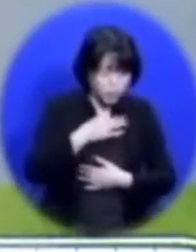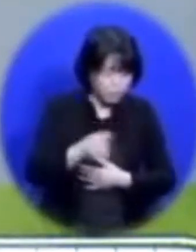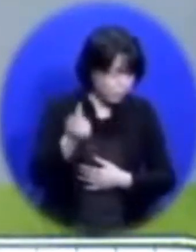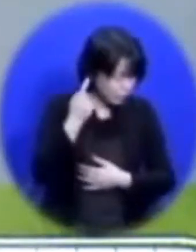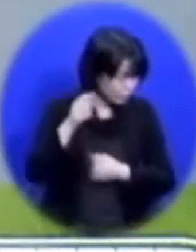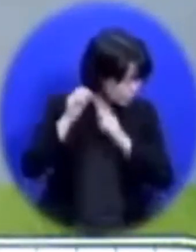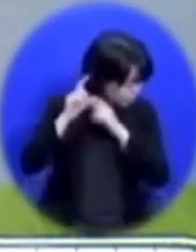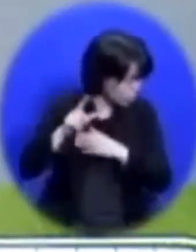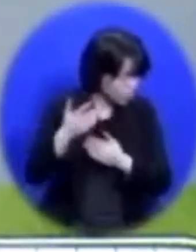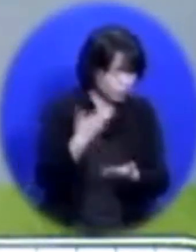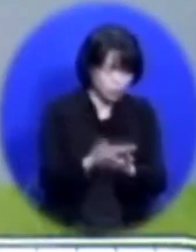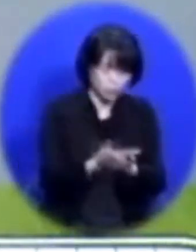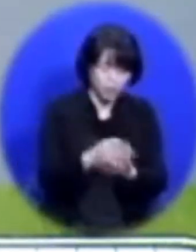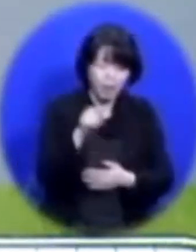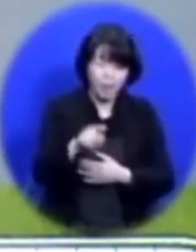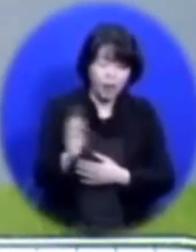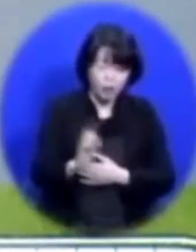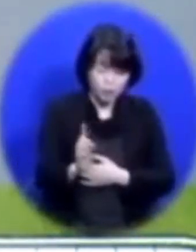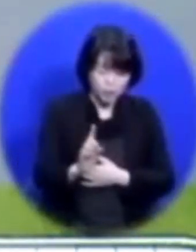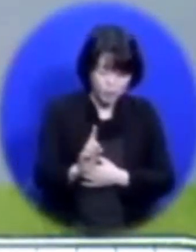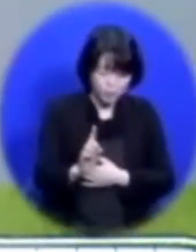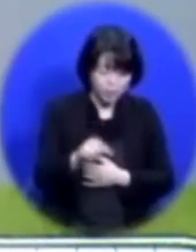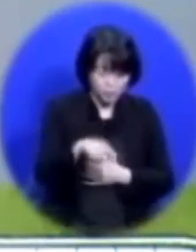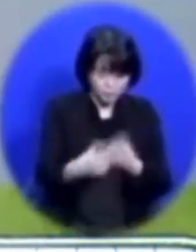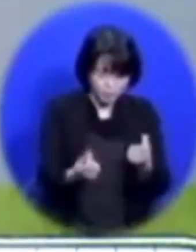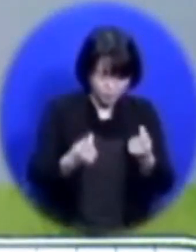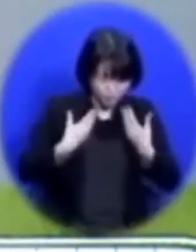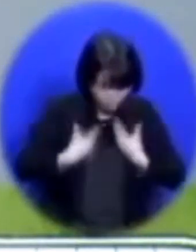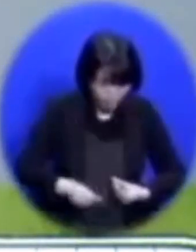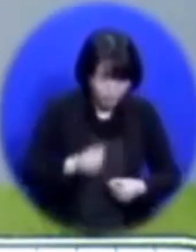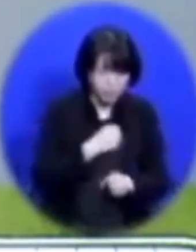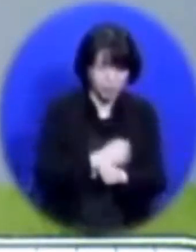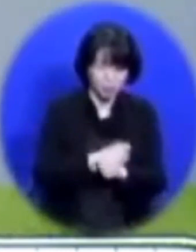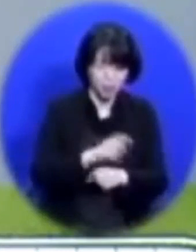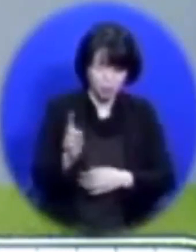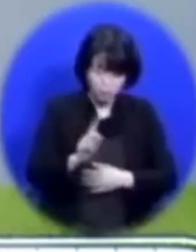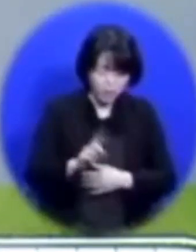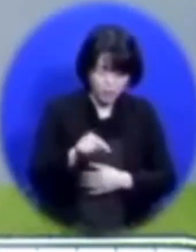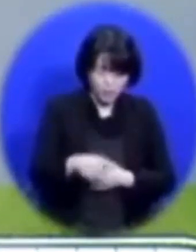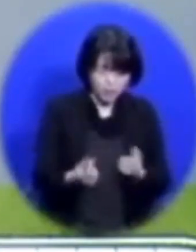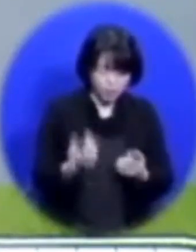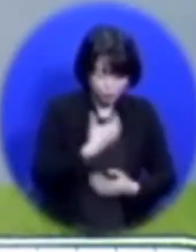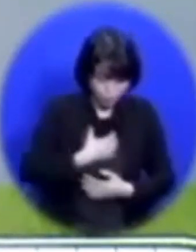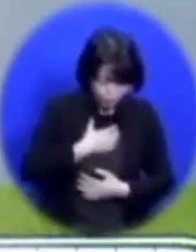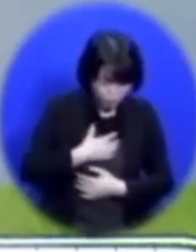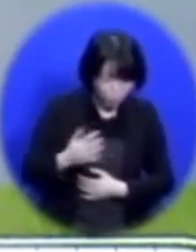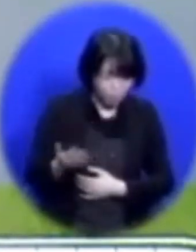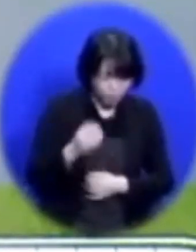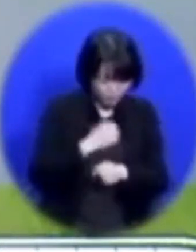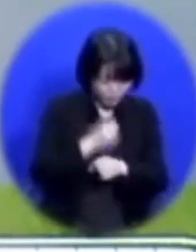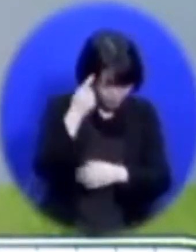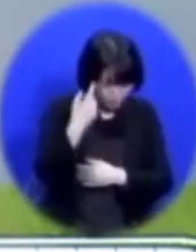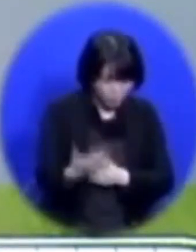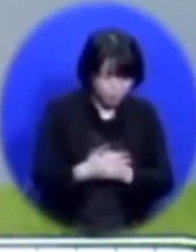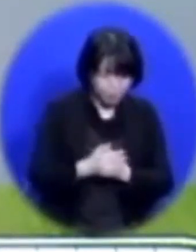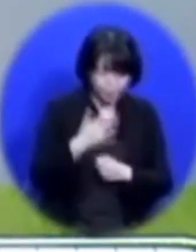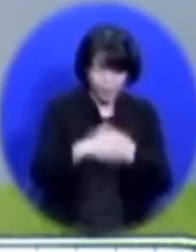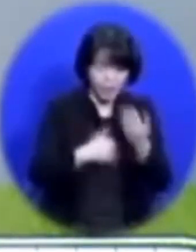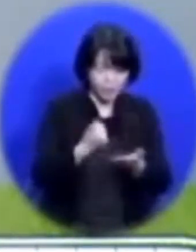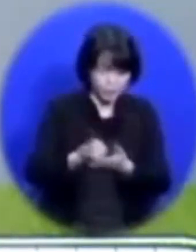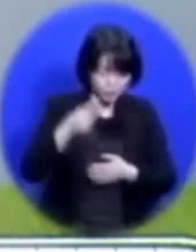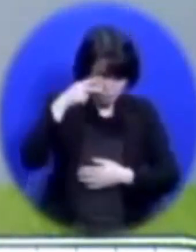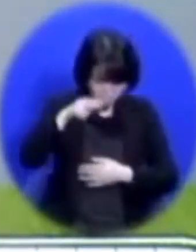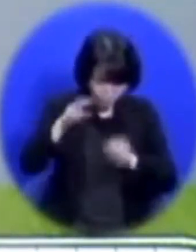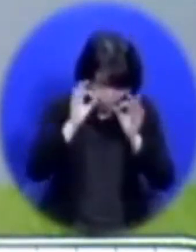듣게하소서. 왜그렇게풀이죽어있어?왜그렇게 괴로워하세요?하나님을바라보십시오.